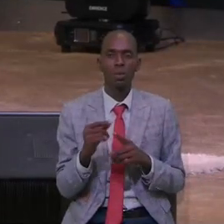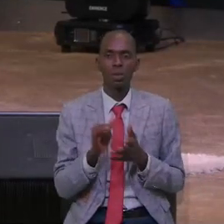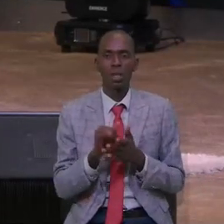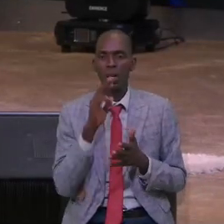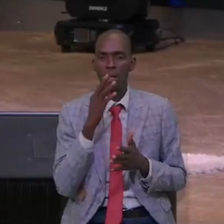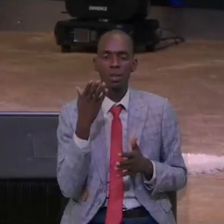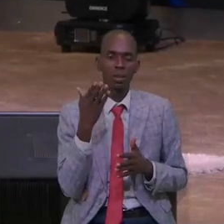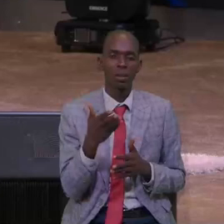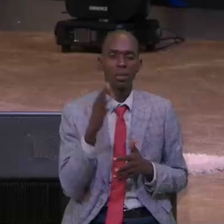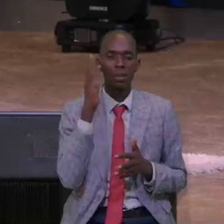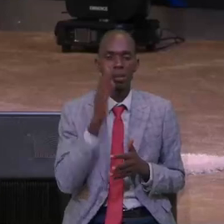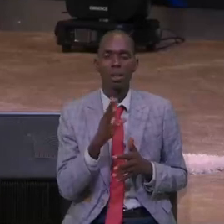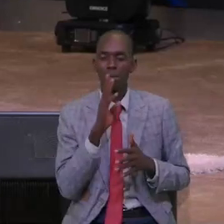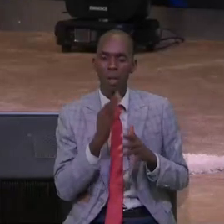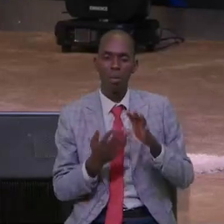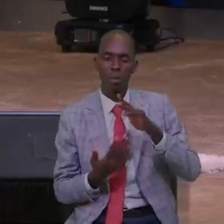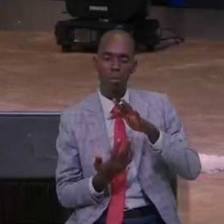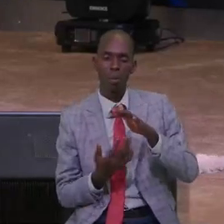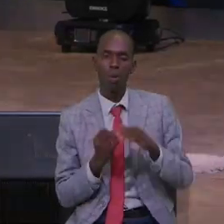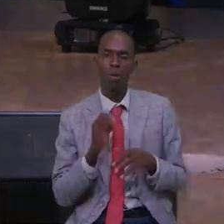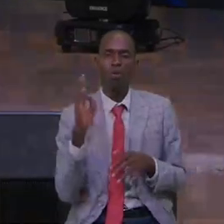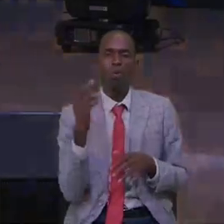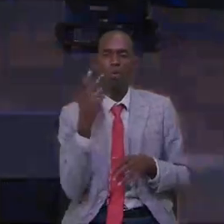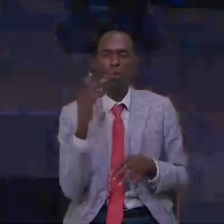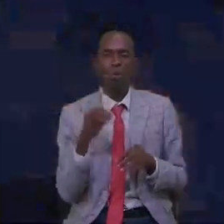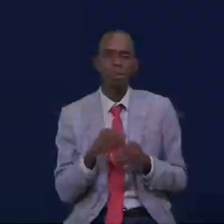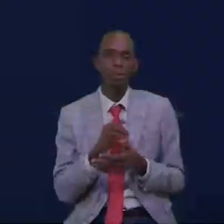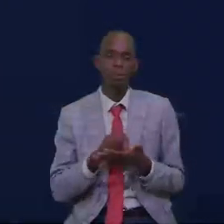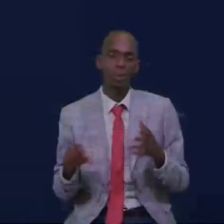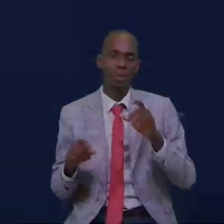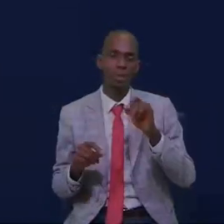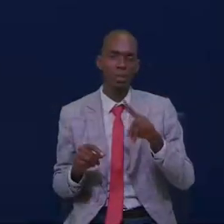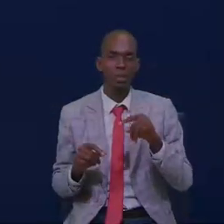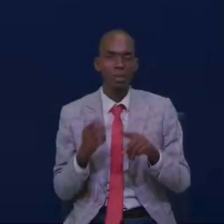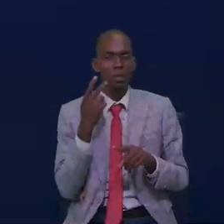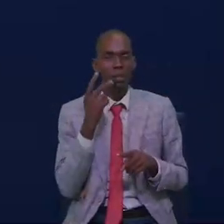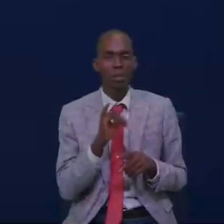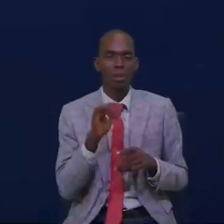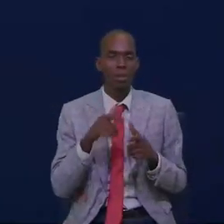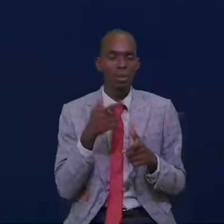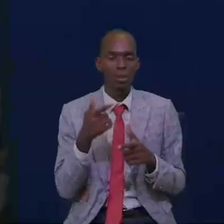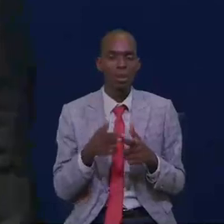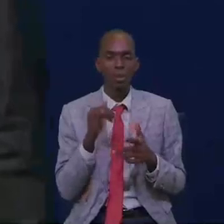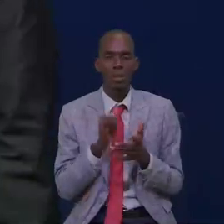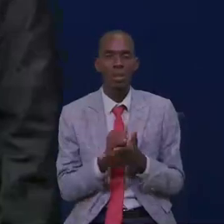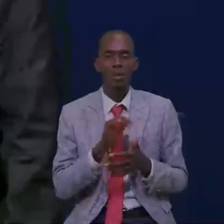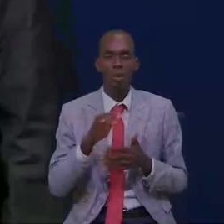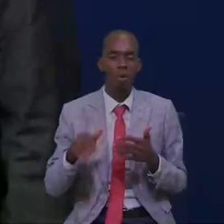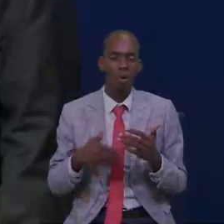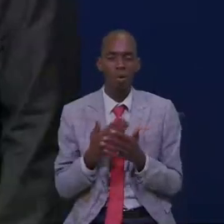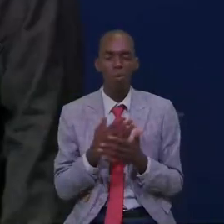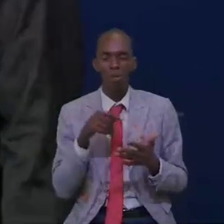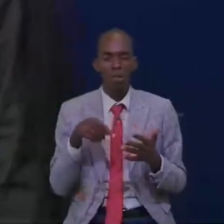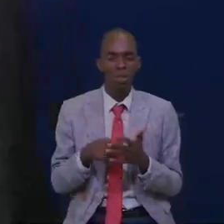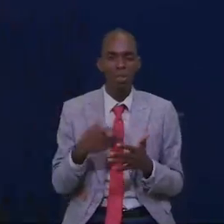consumée. Verset 11. Puisque donc toutes ces choses doivent se dissoudre, cela